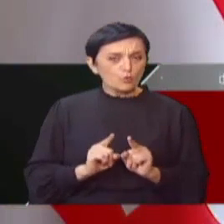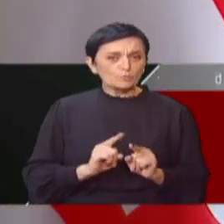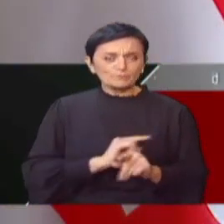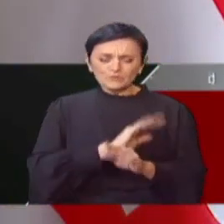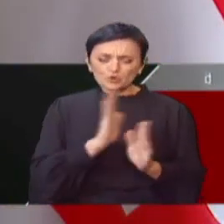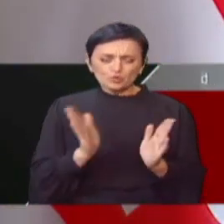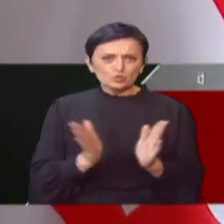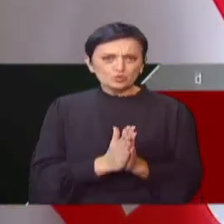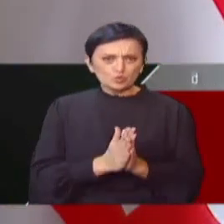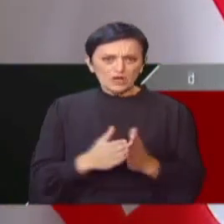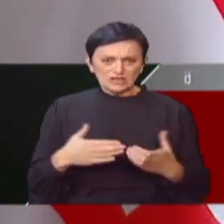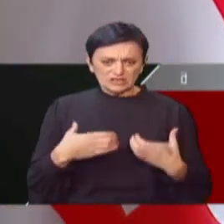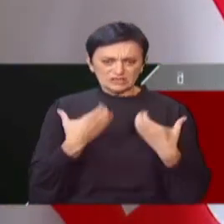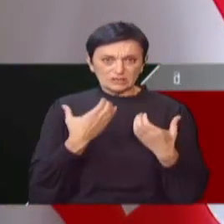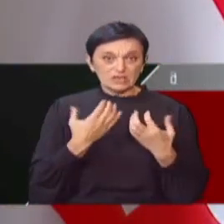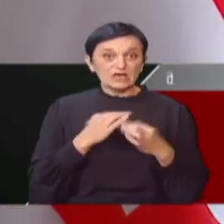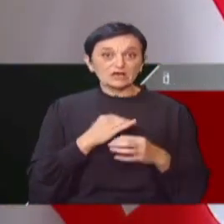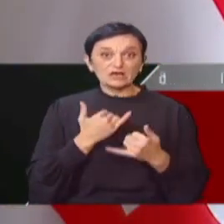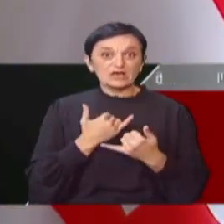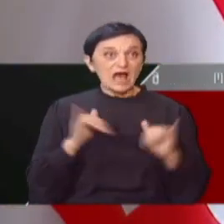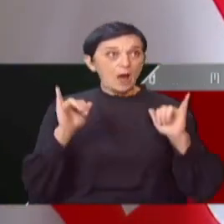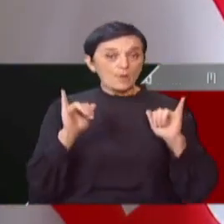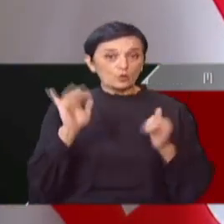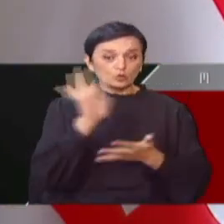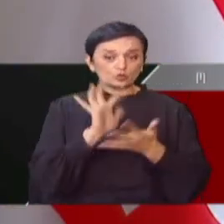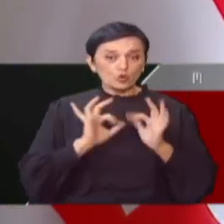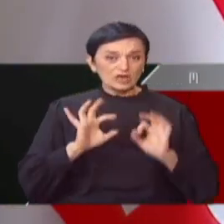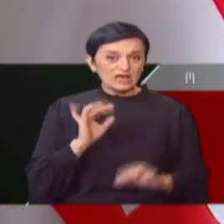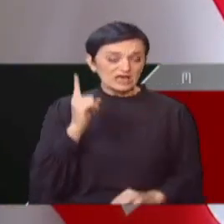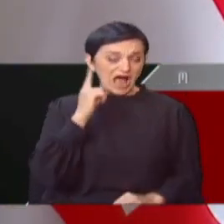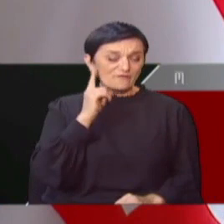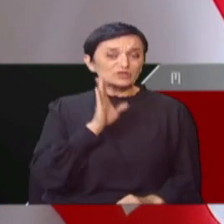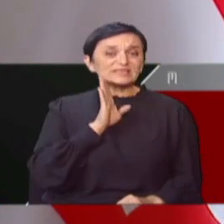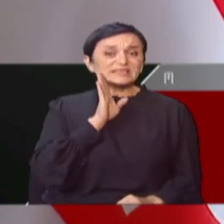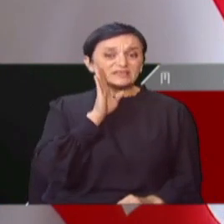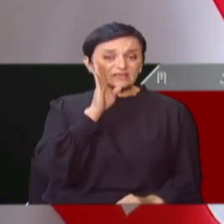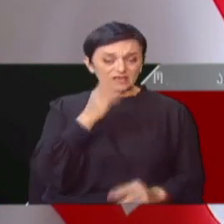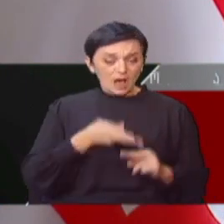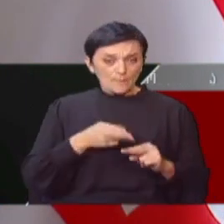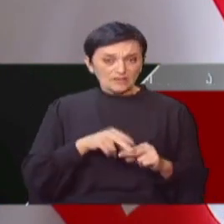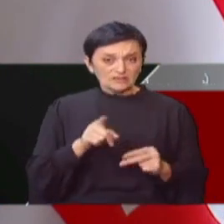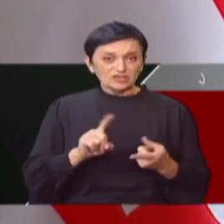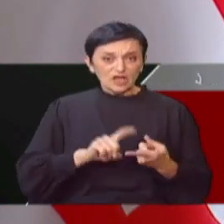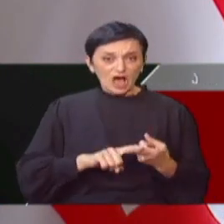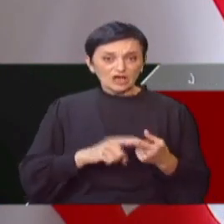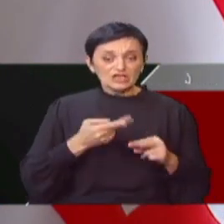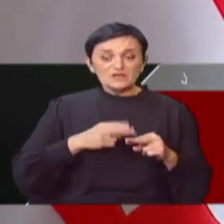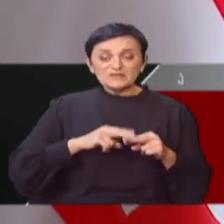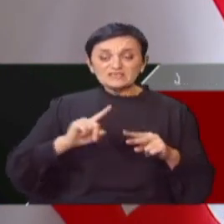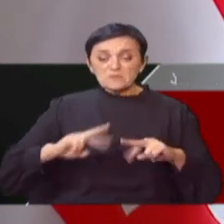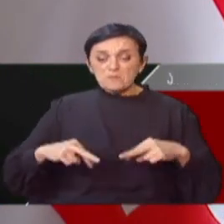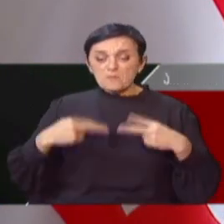სრულიად შემაწუწნებელი, გამაოგნებელი განცხადებები გავიგონეთ დილიდან, ამასთან დაკავშირებით იმის მაგივრად,